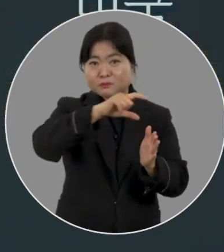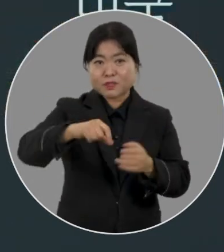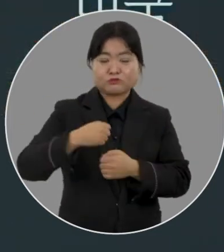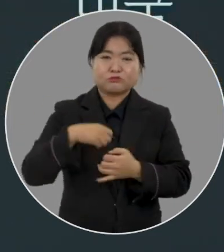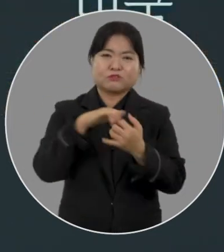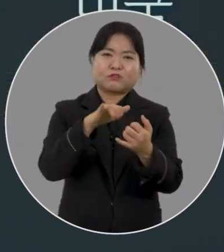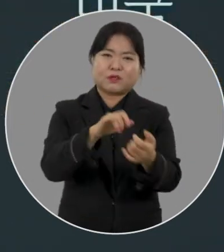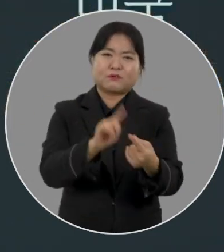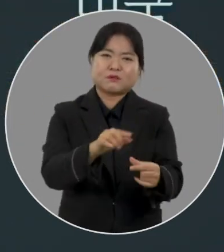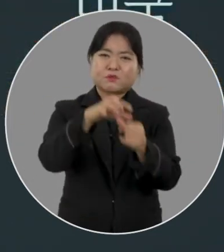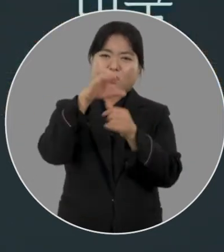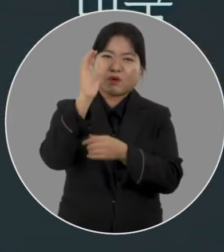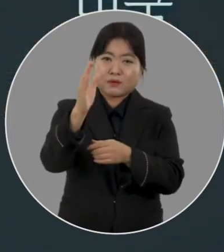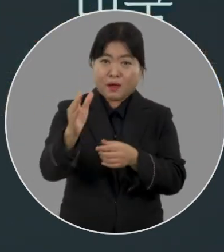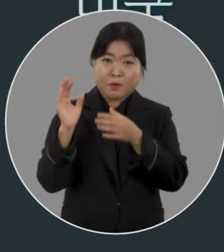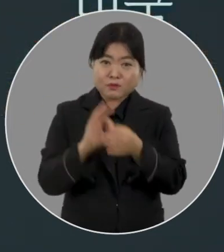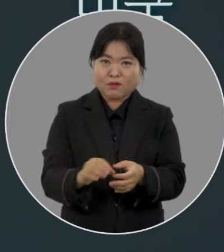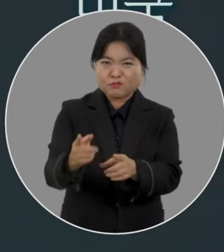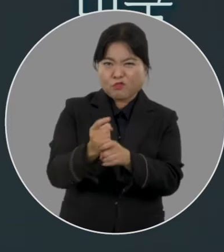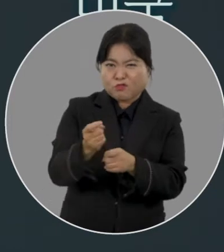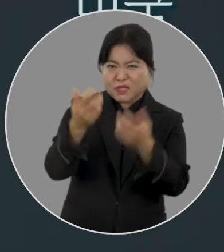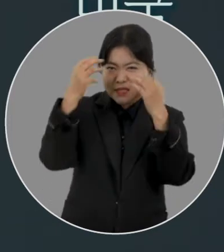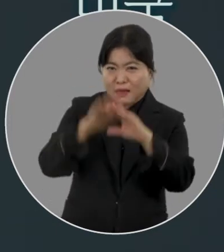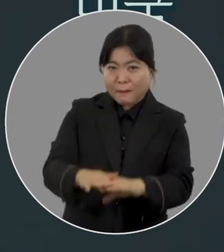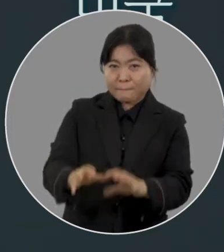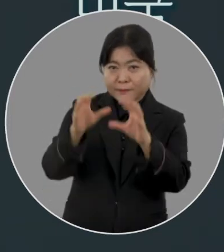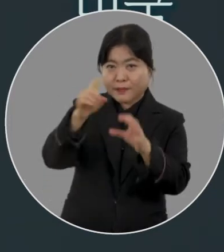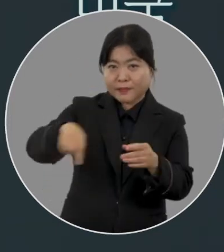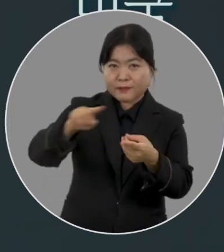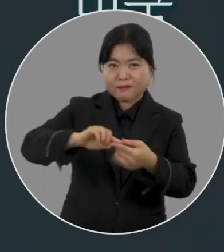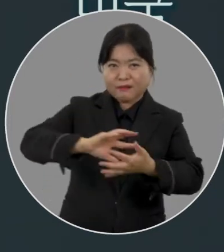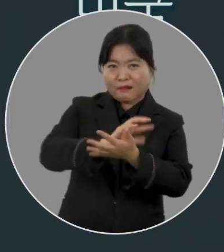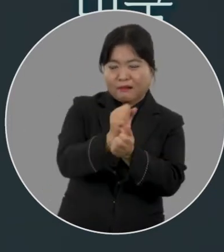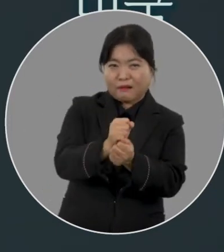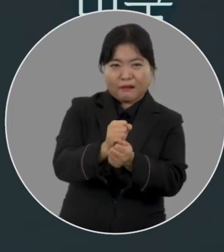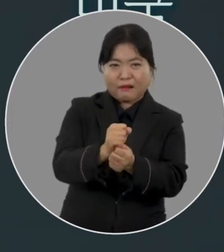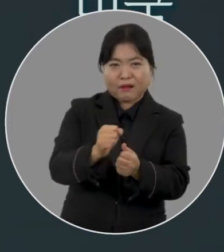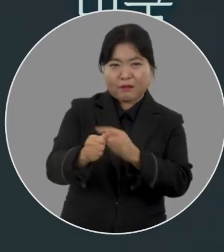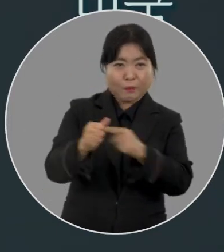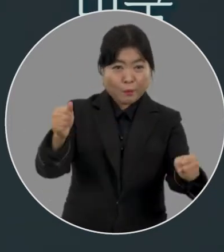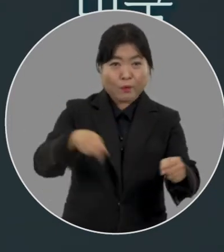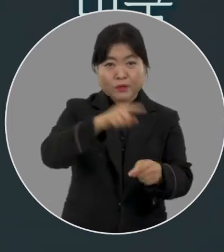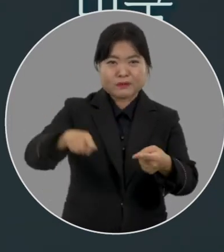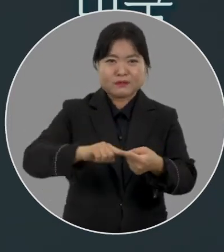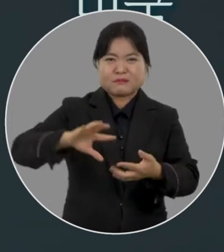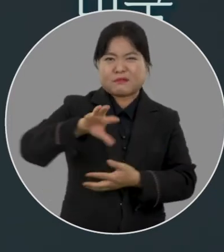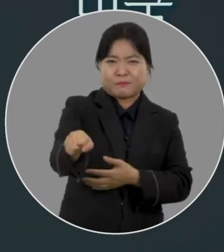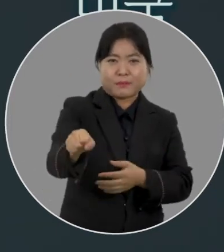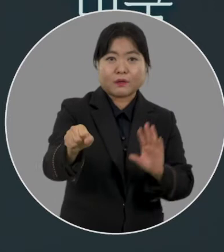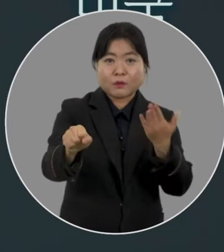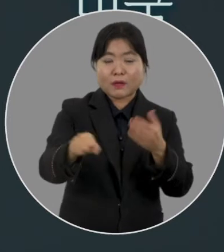하면서 적국인 이슬람 세계를 갈아엎고 이걸 제압해야